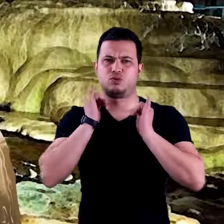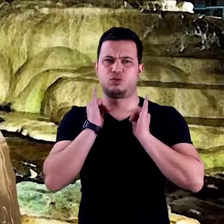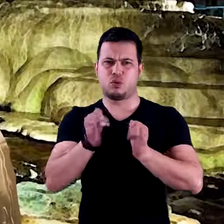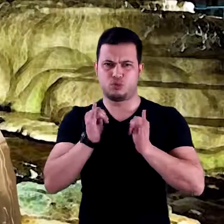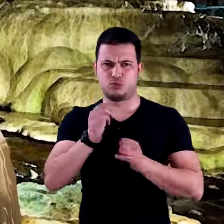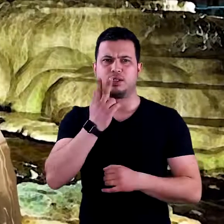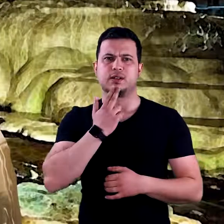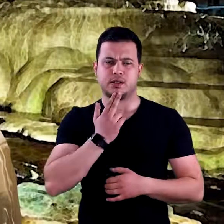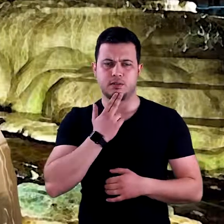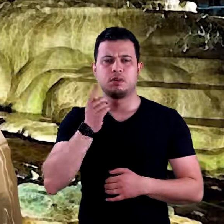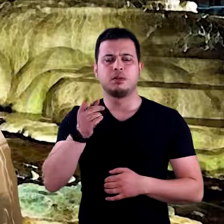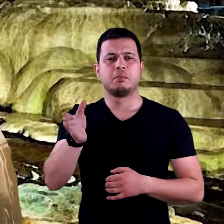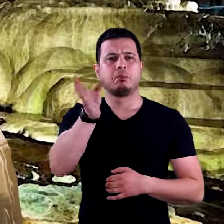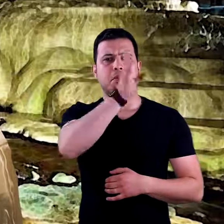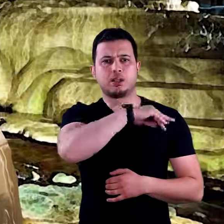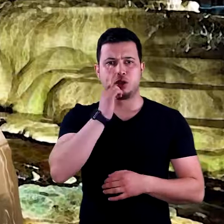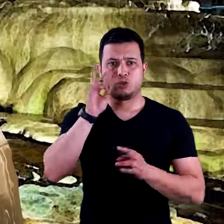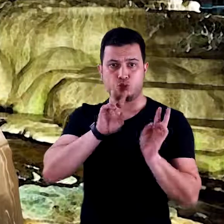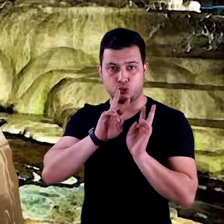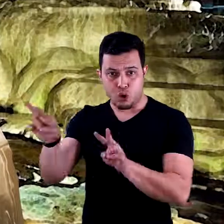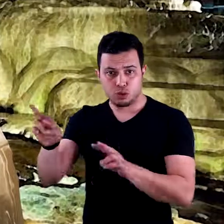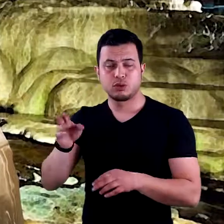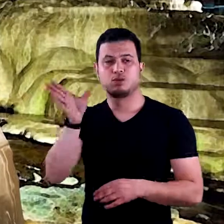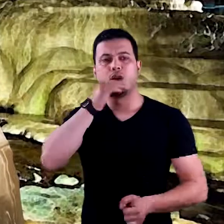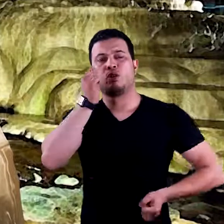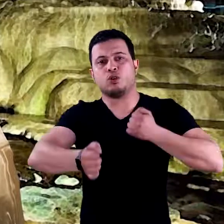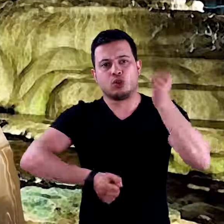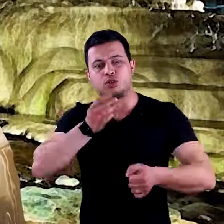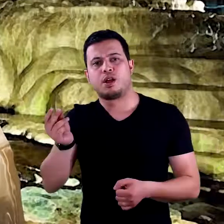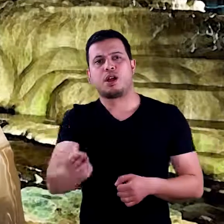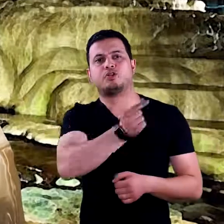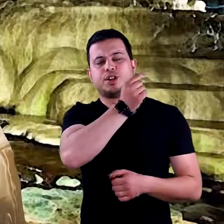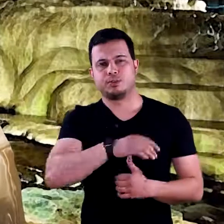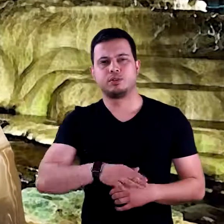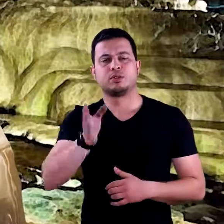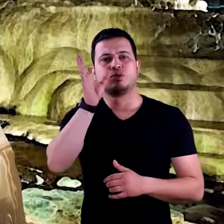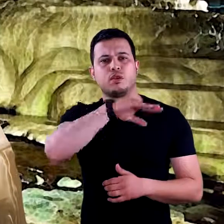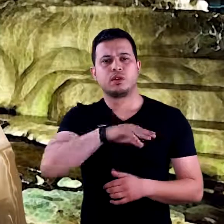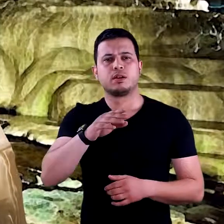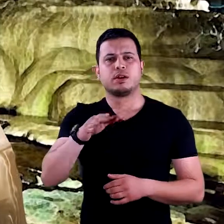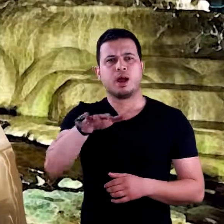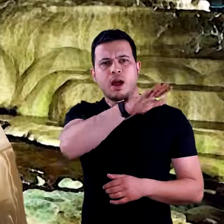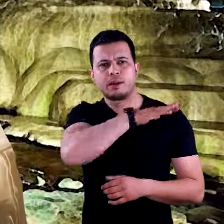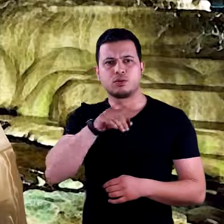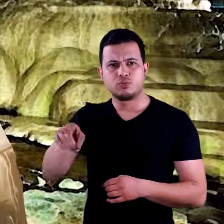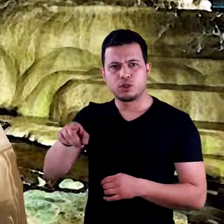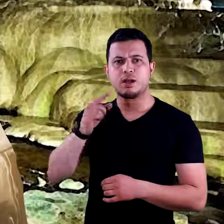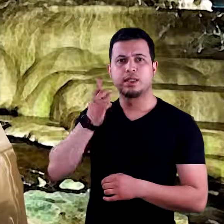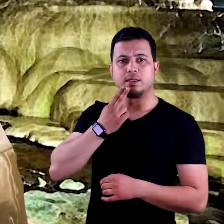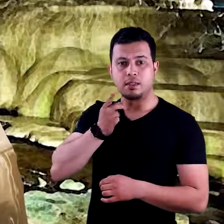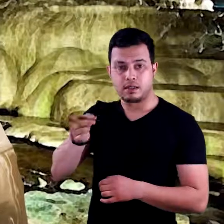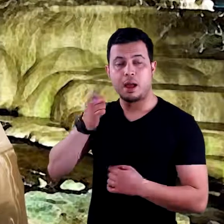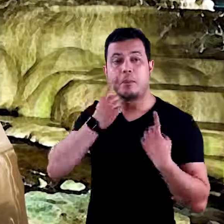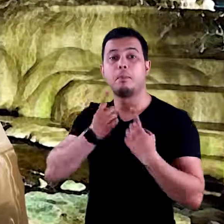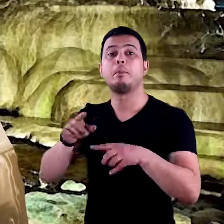o kadar çirkinmiş ki onu kim görse oradan koşarak uzaklaşırmış. Kimseler ona dönüp bakmazmış. Dönüp